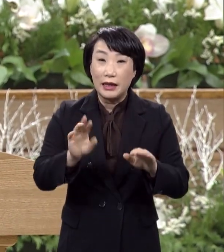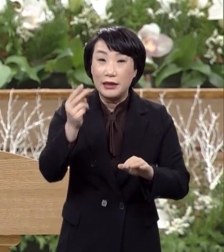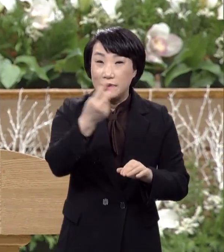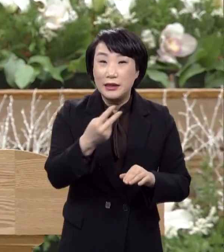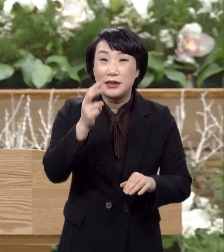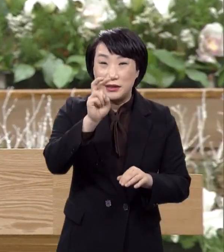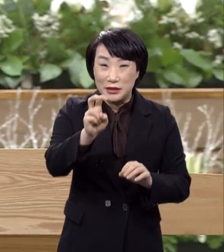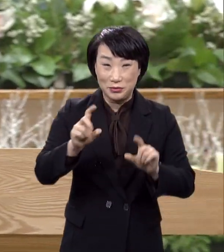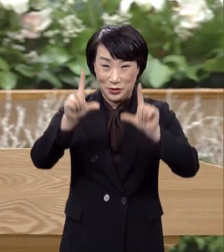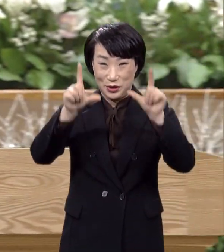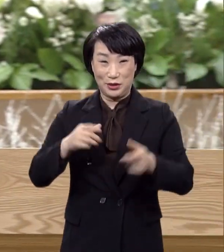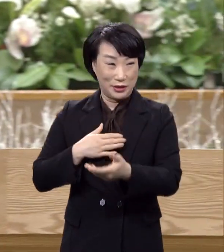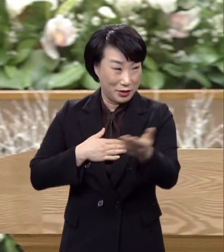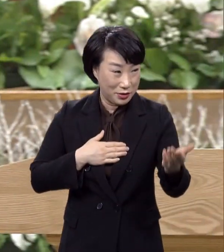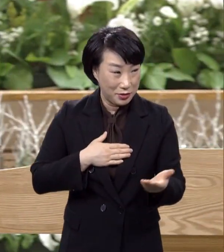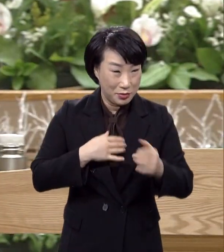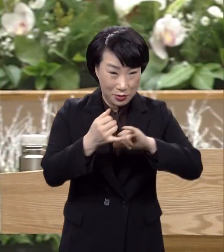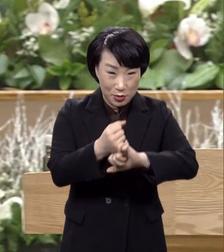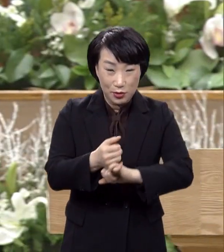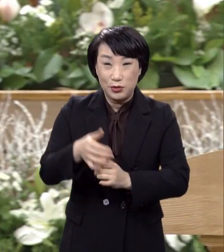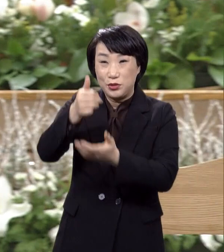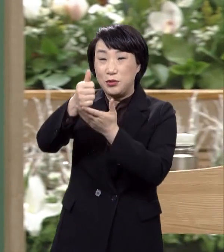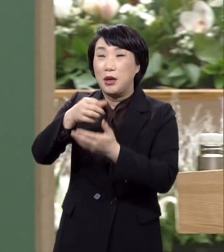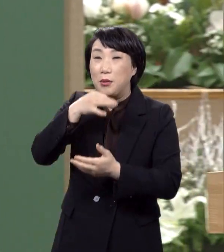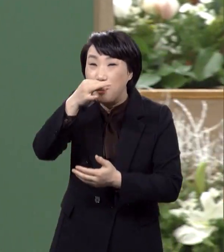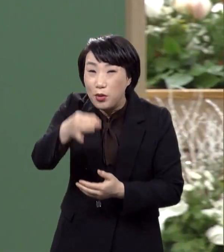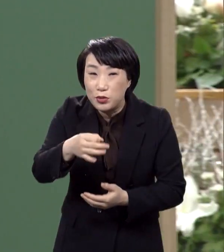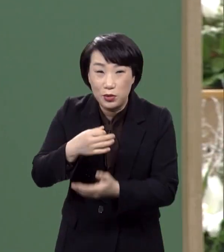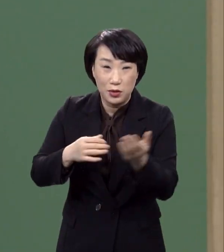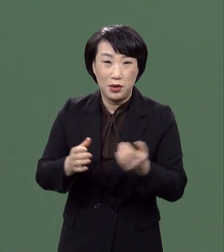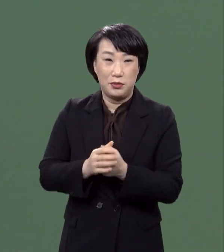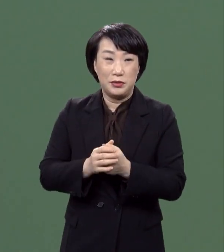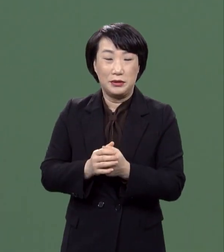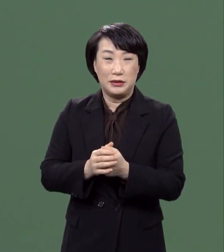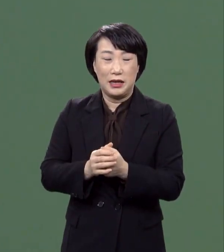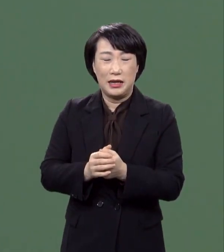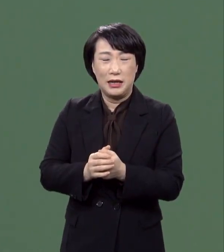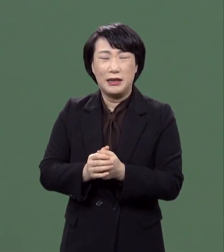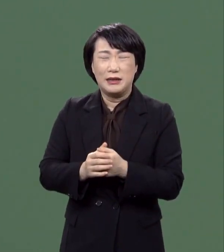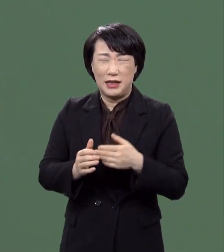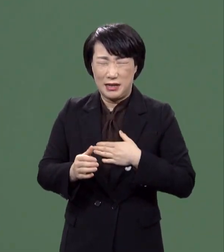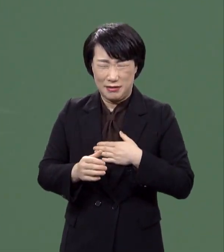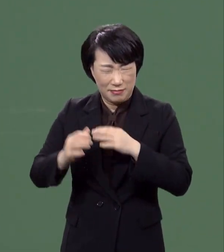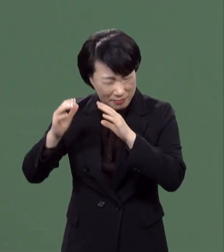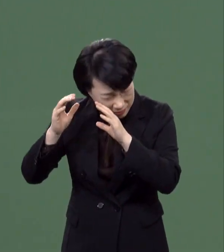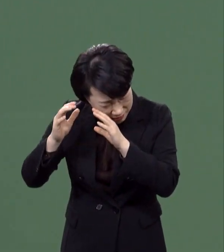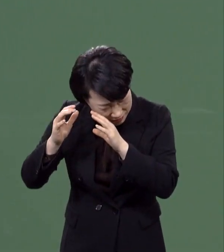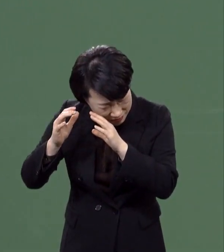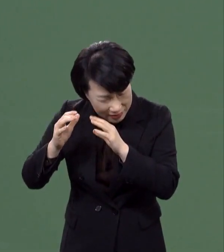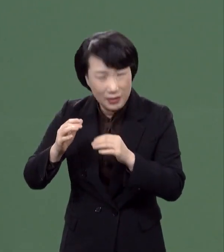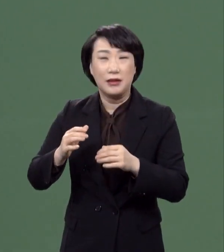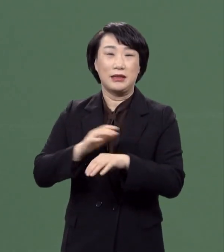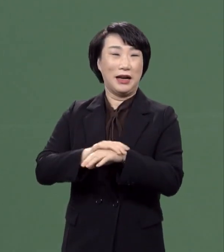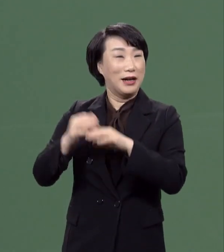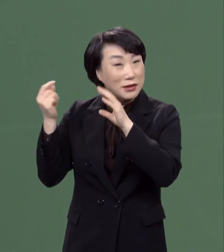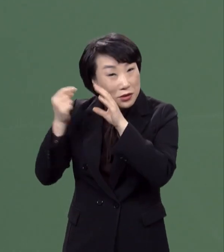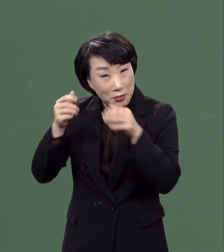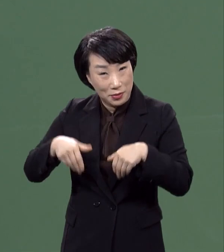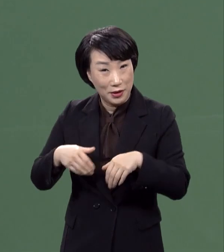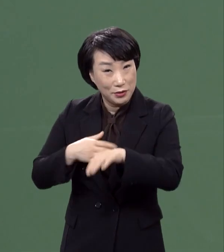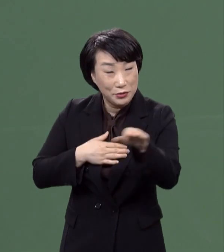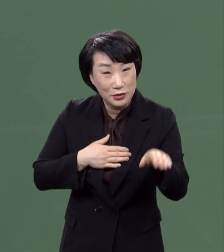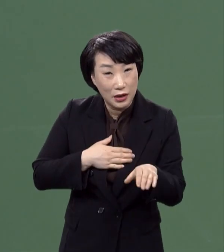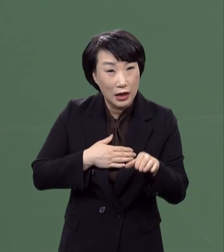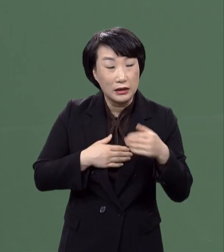2020년도는 우리는 반드시 주님의 목소리를 애절하게 들려지는 목소리를 듣고